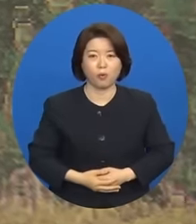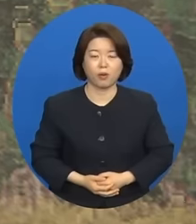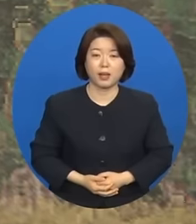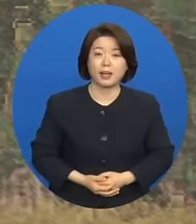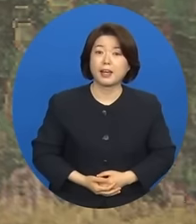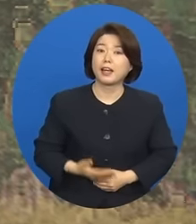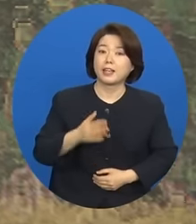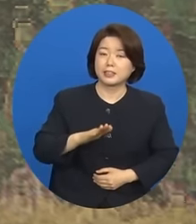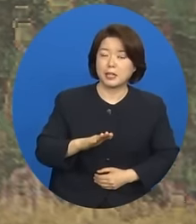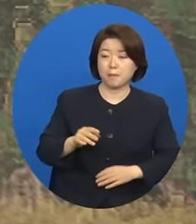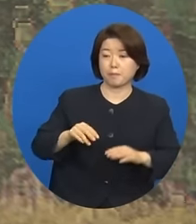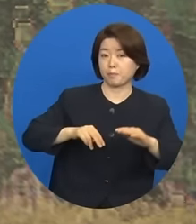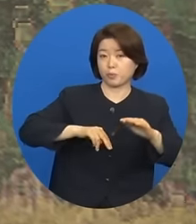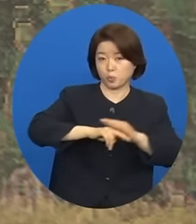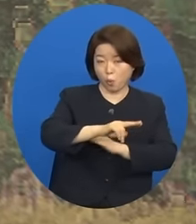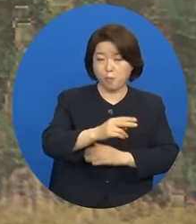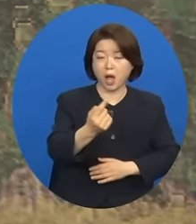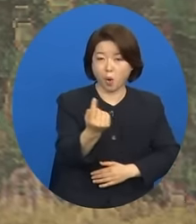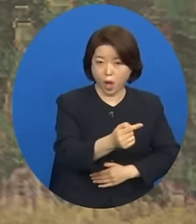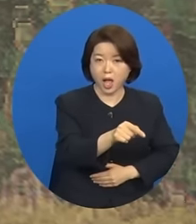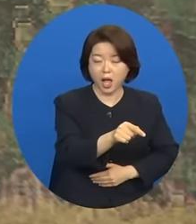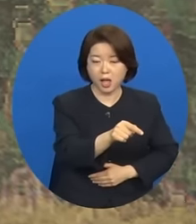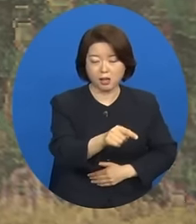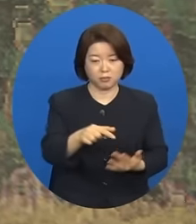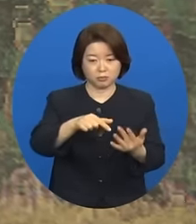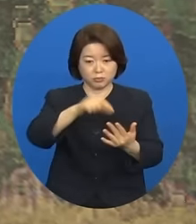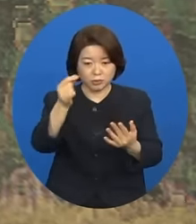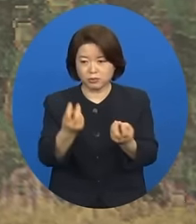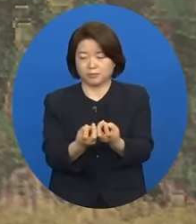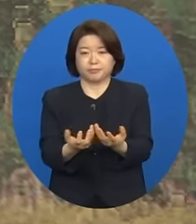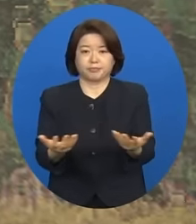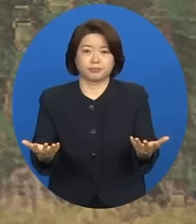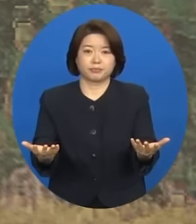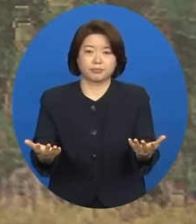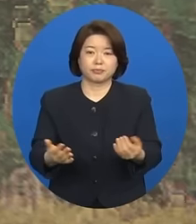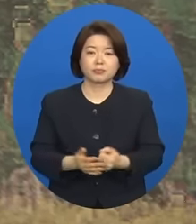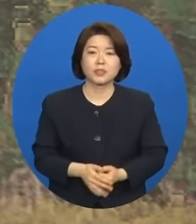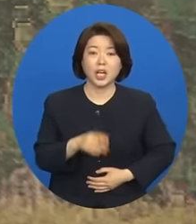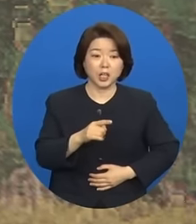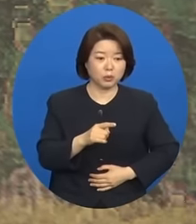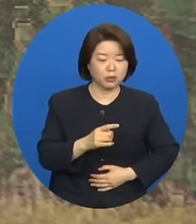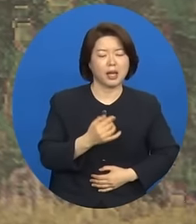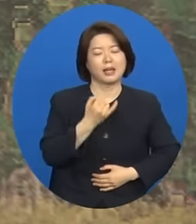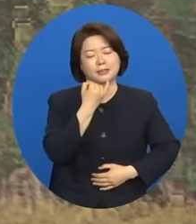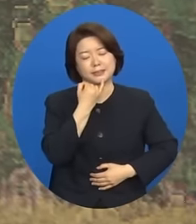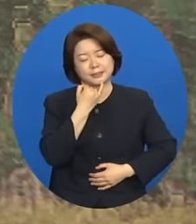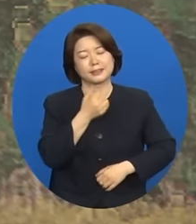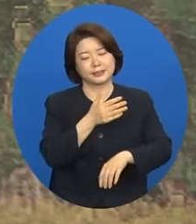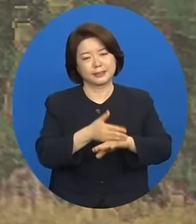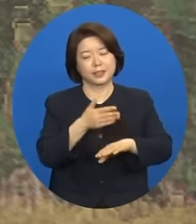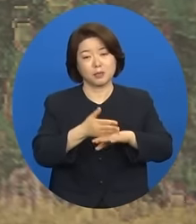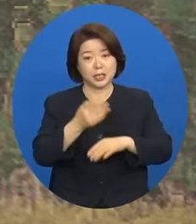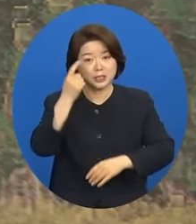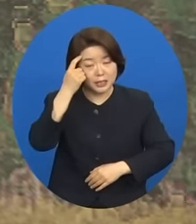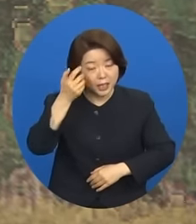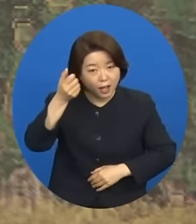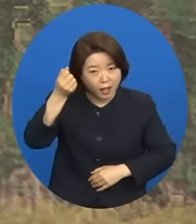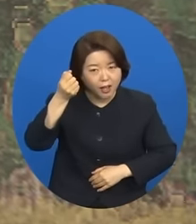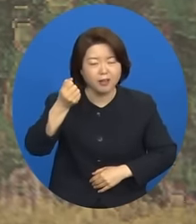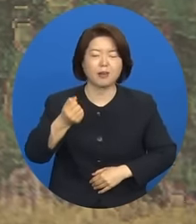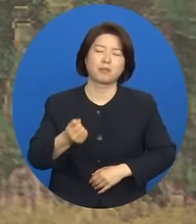그가 도망자로 왔기 때문에 선택의 여지가 없었으므로 이것도 감지덕지한 거 아니냐라고 하면 말할 것이